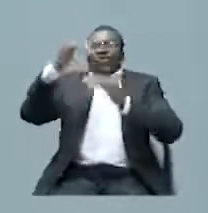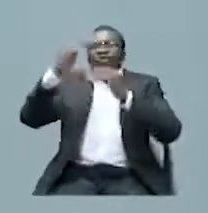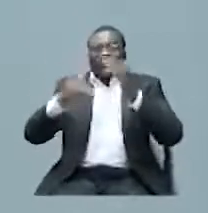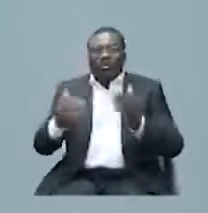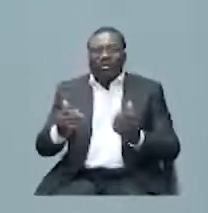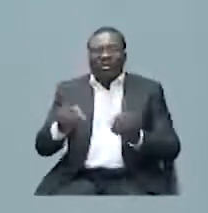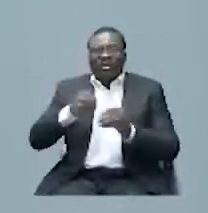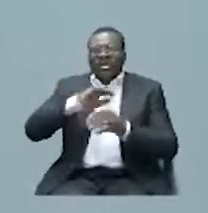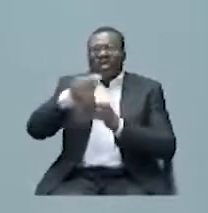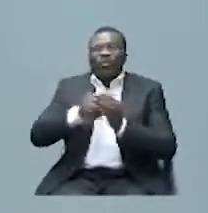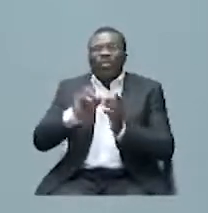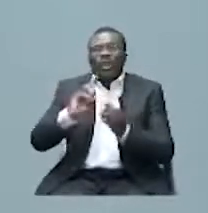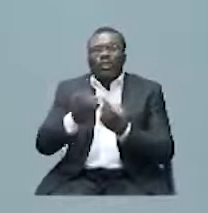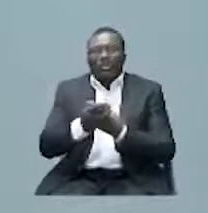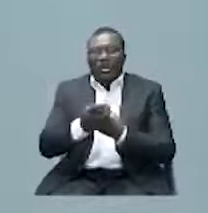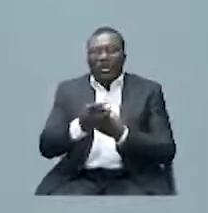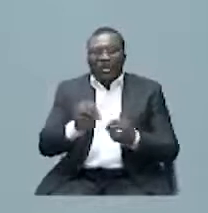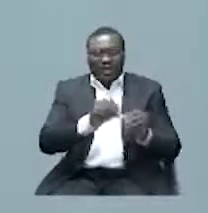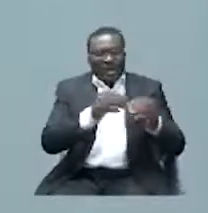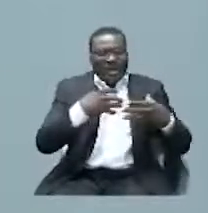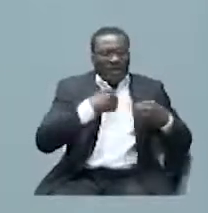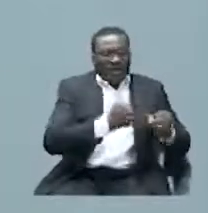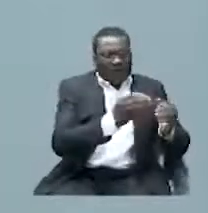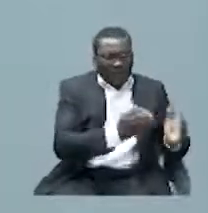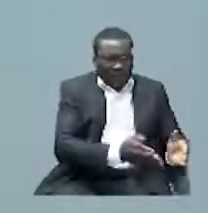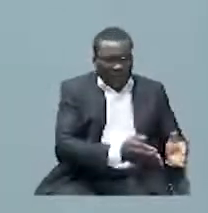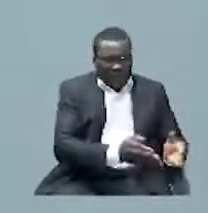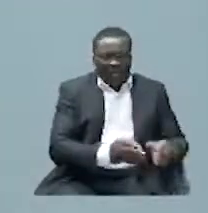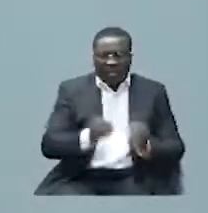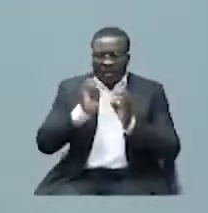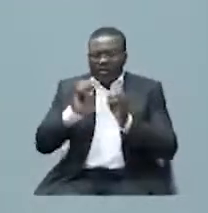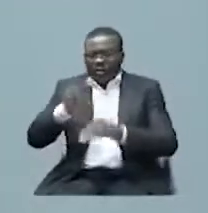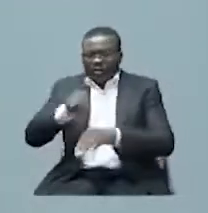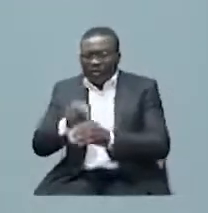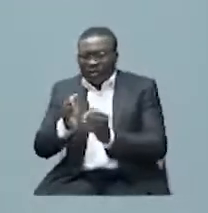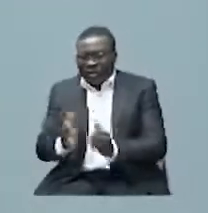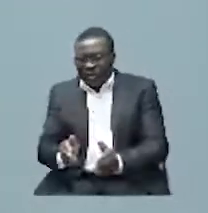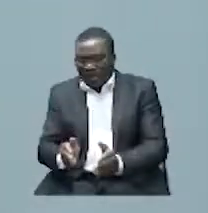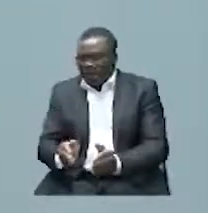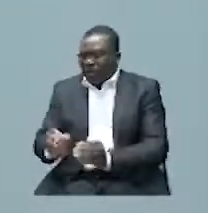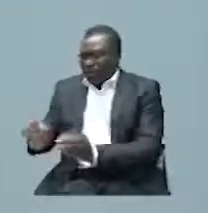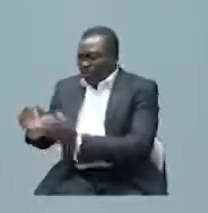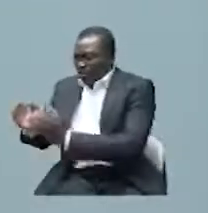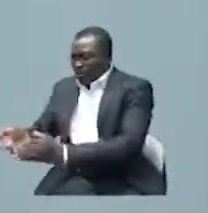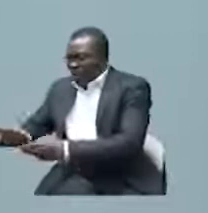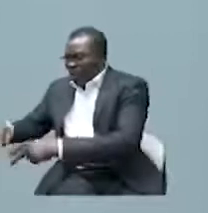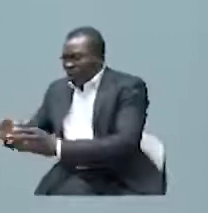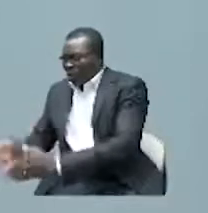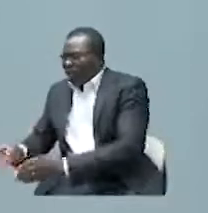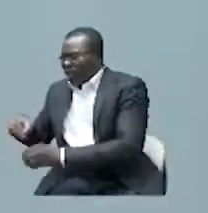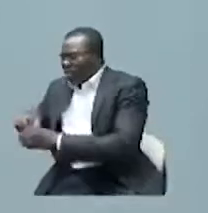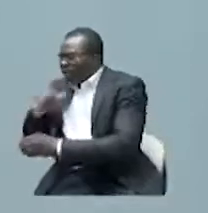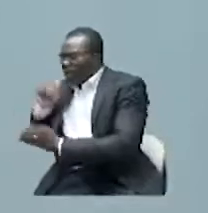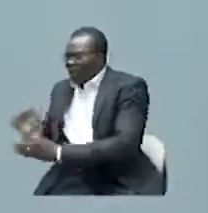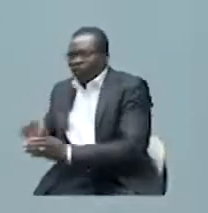construction, dans tous les domaines, dans le secteur de la santé, dans le secteur de l'éducation nationale, dans le secteur du commerce, dans le secteur agricole, nous